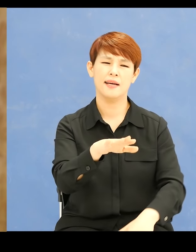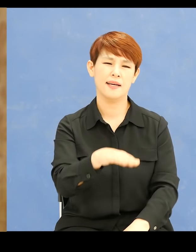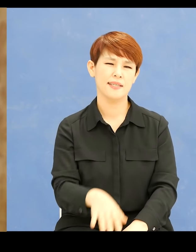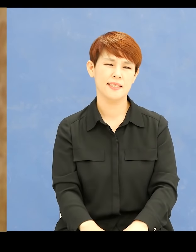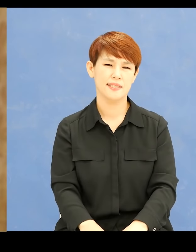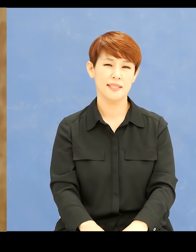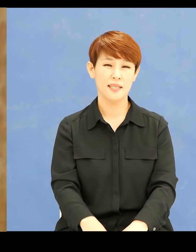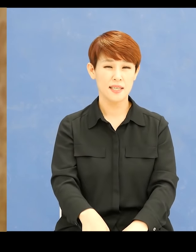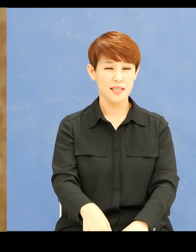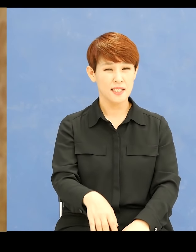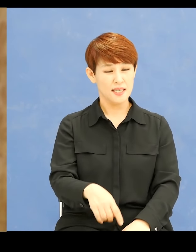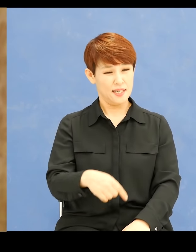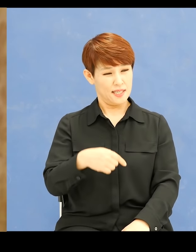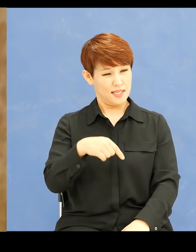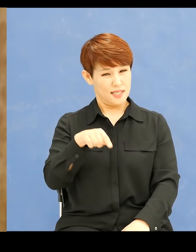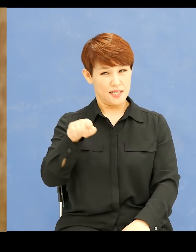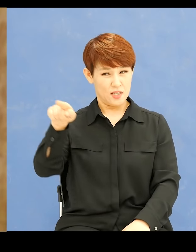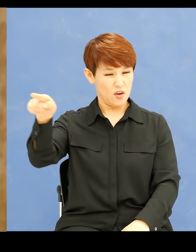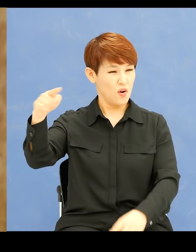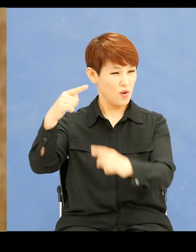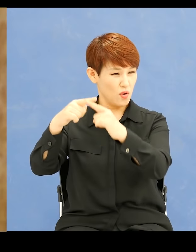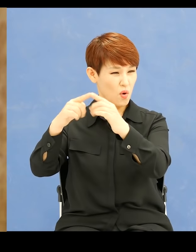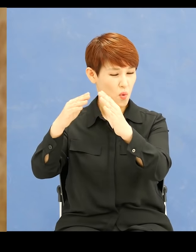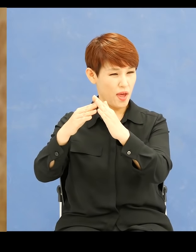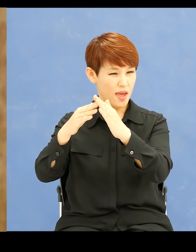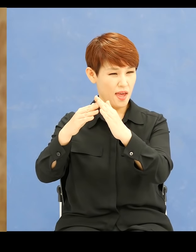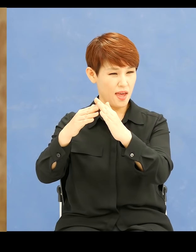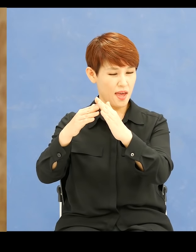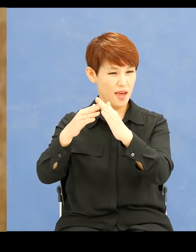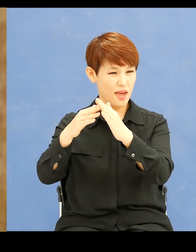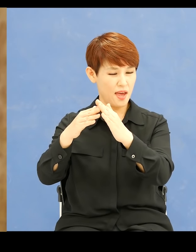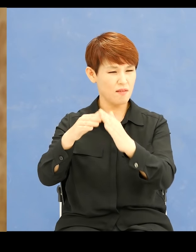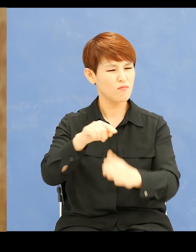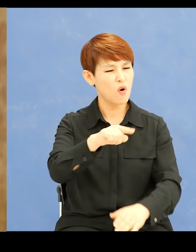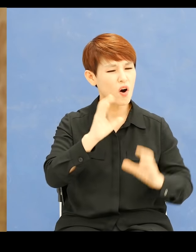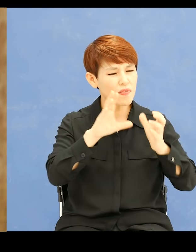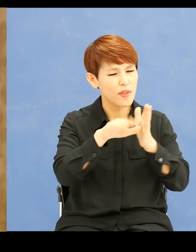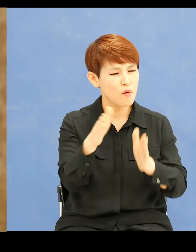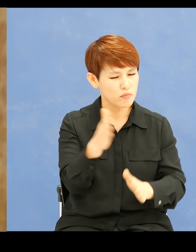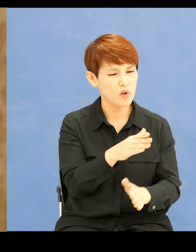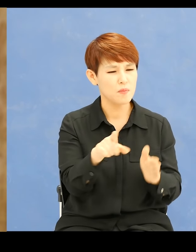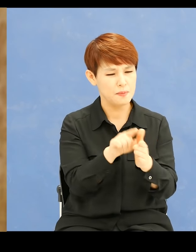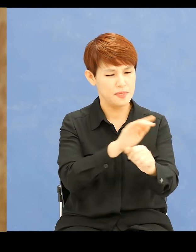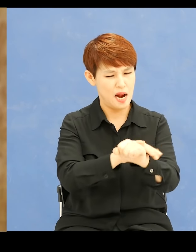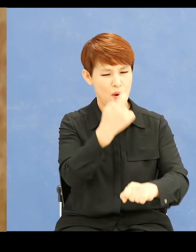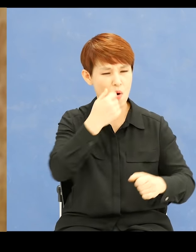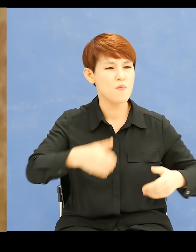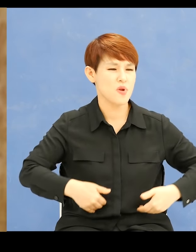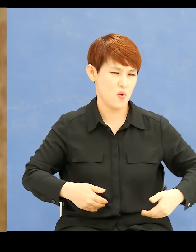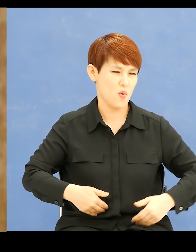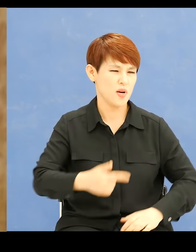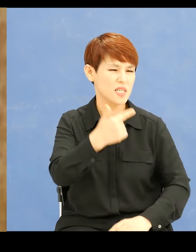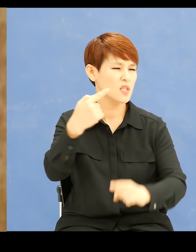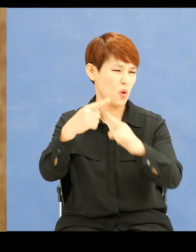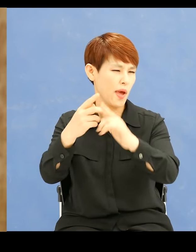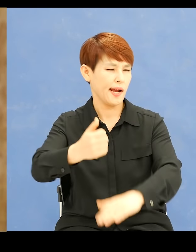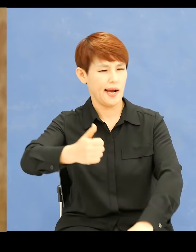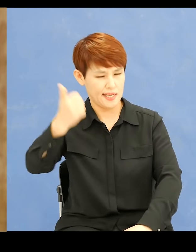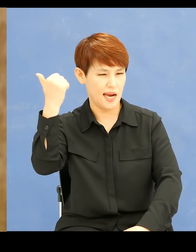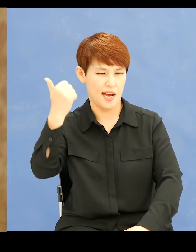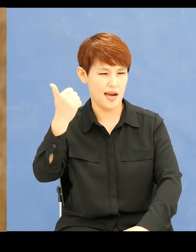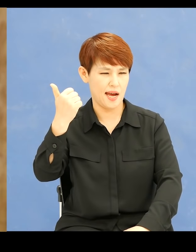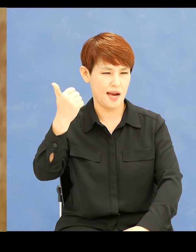얘들아 엄마 아버지는 어느 교회 가서 신앙생활 해도 된다. 네. 근데 너는 어릴 적부터 신앙생활 잘 배워야 되니까